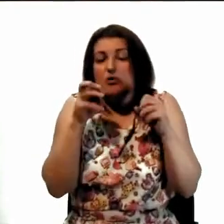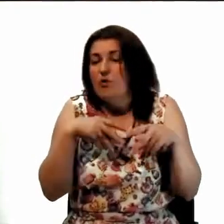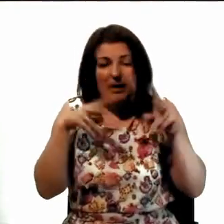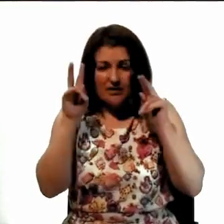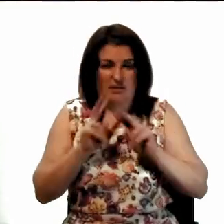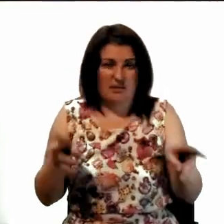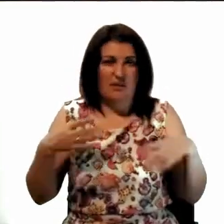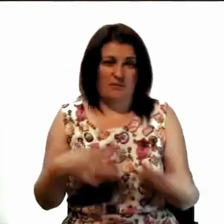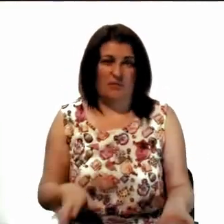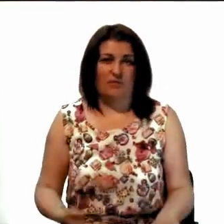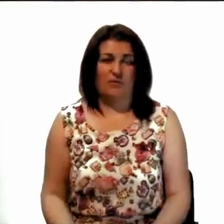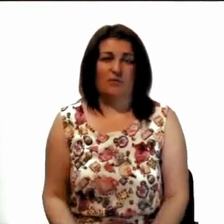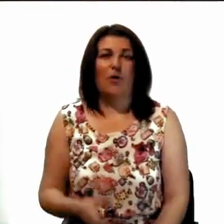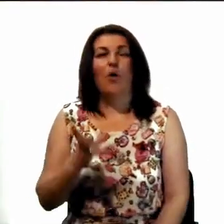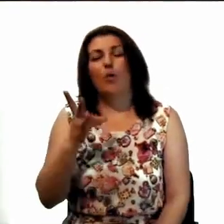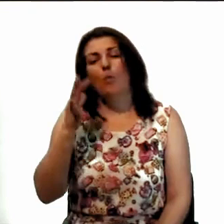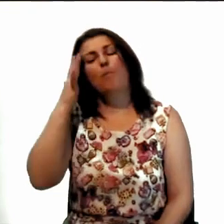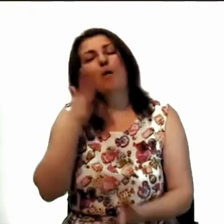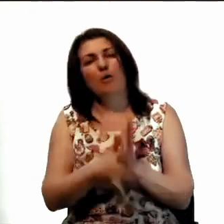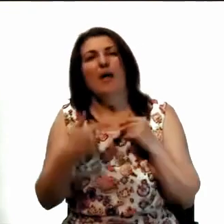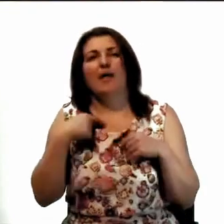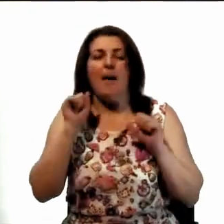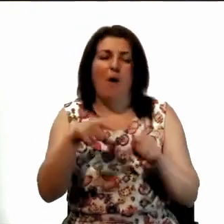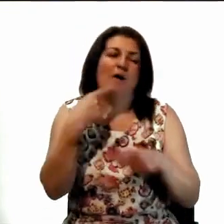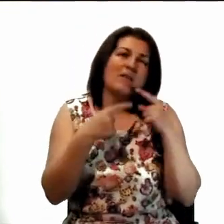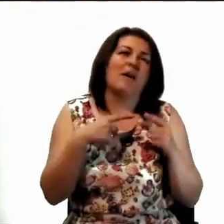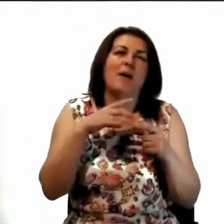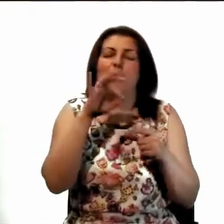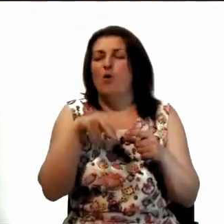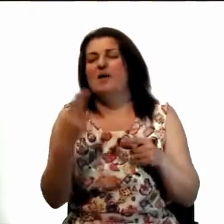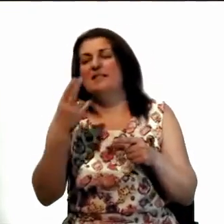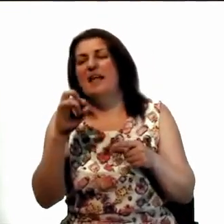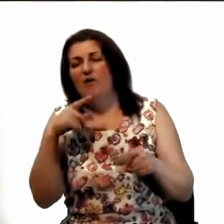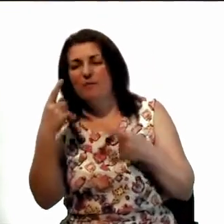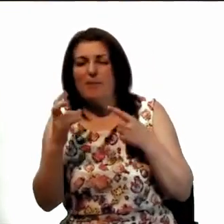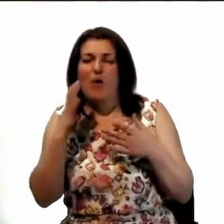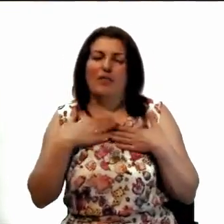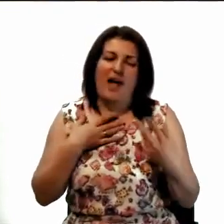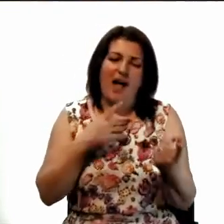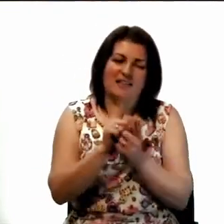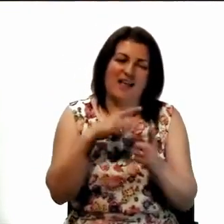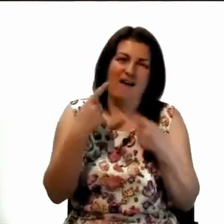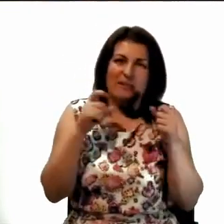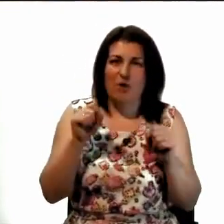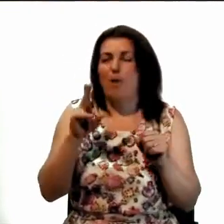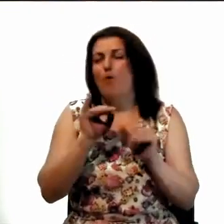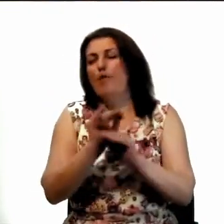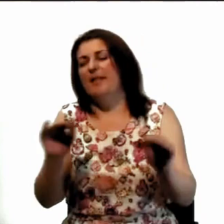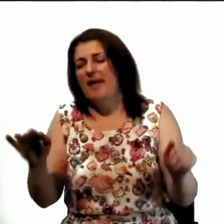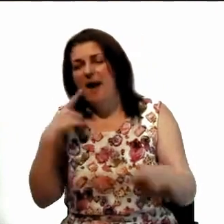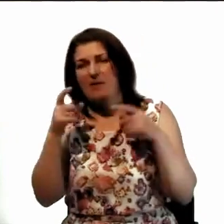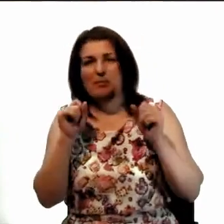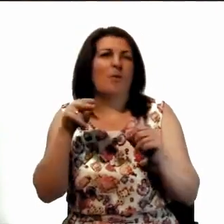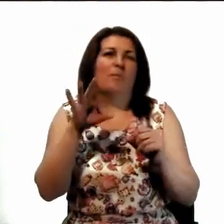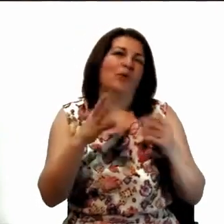разговаривать. Ну, понятно, мы можем про церковь поговорить, про вас поговорить, про детей поговорить,